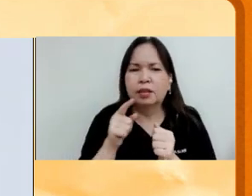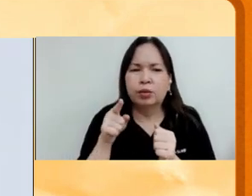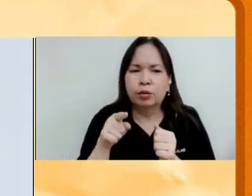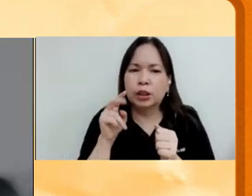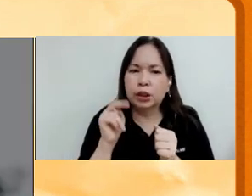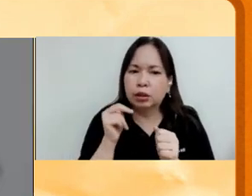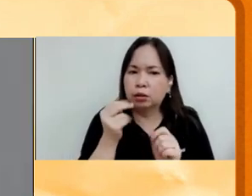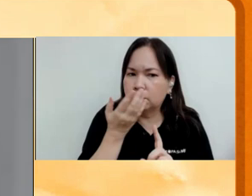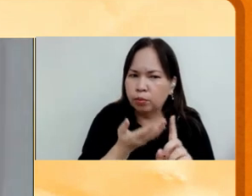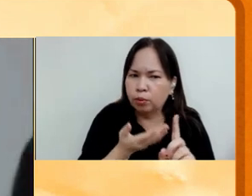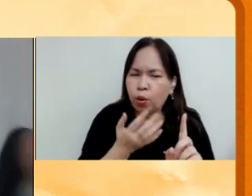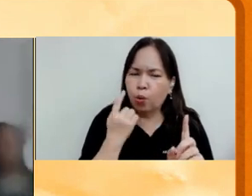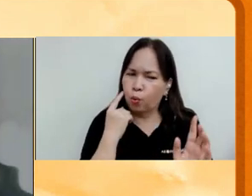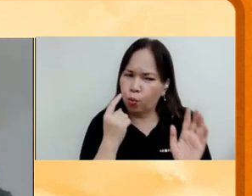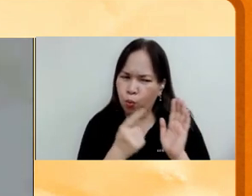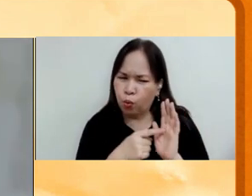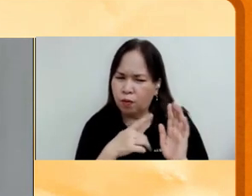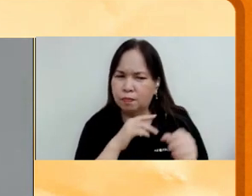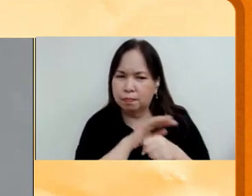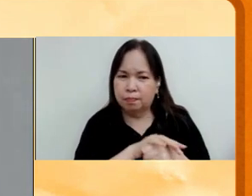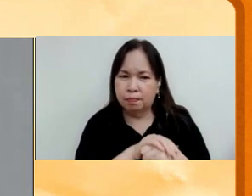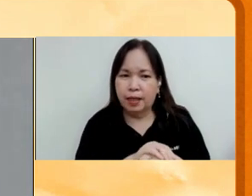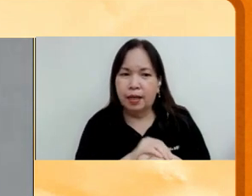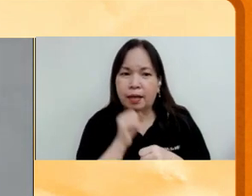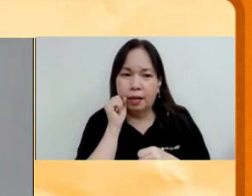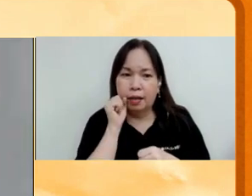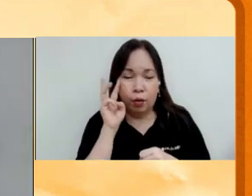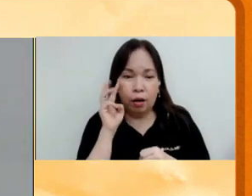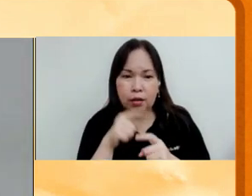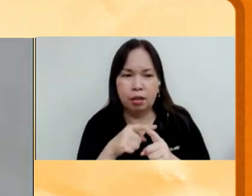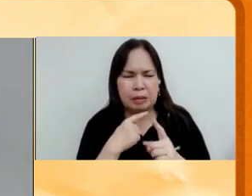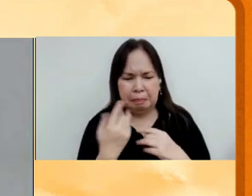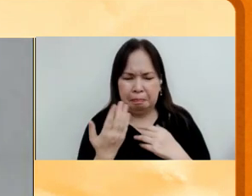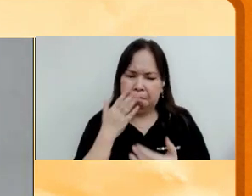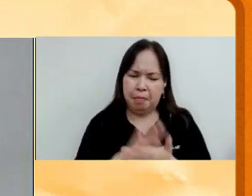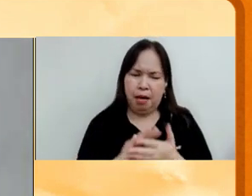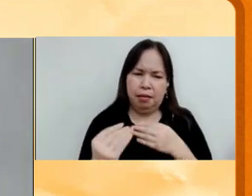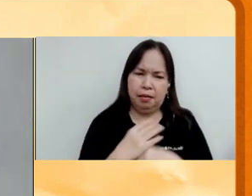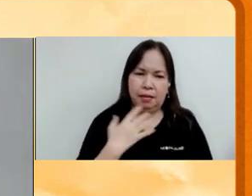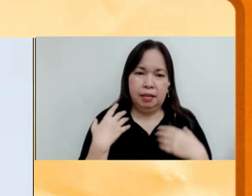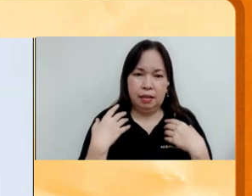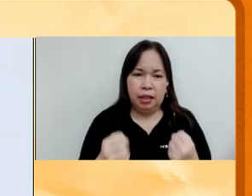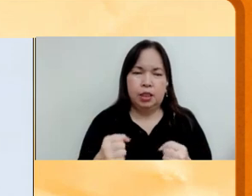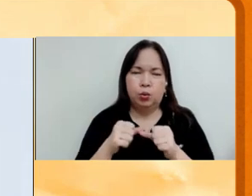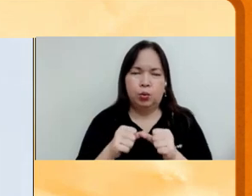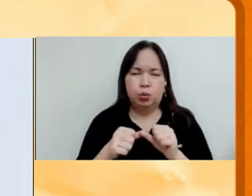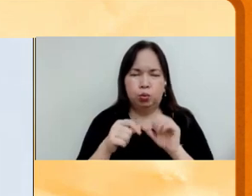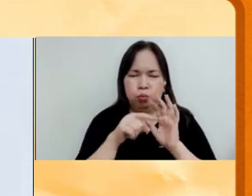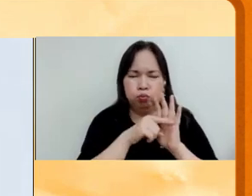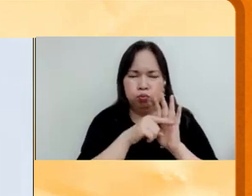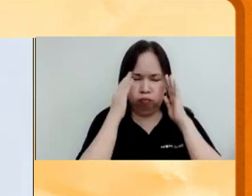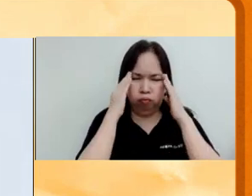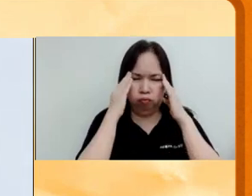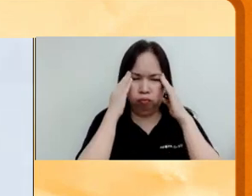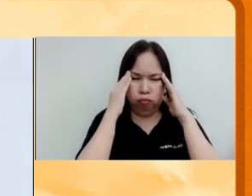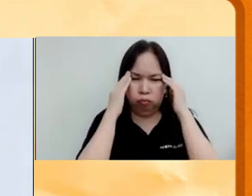stress. Natutunan din natin na tunay na masama sa ating kalusugan ang matindi at patuloy na stress. Binabago nito ang hugis